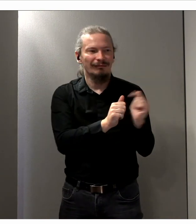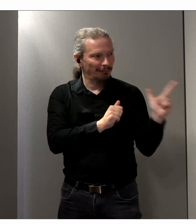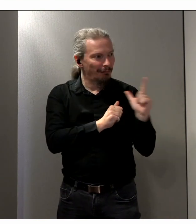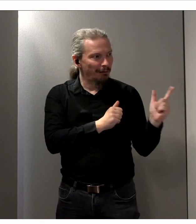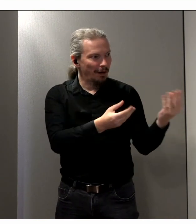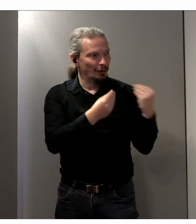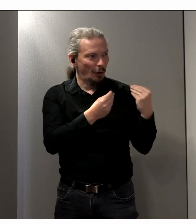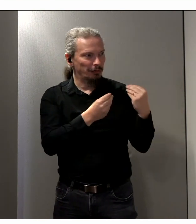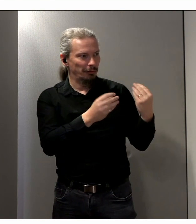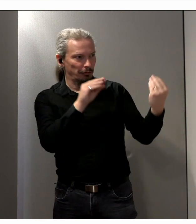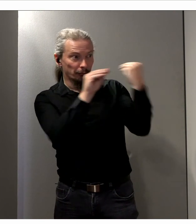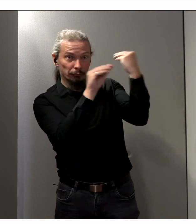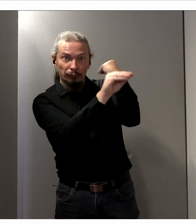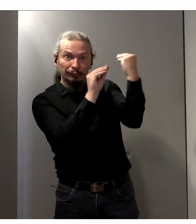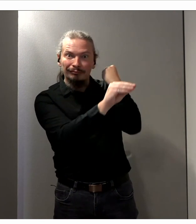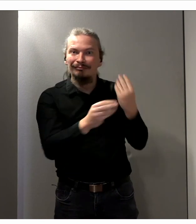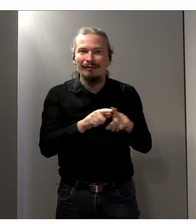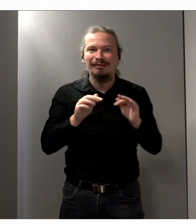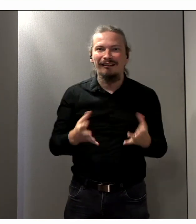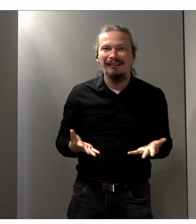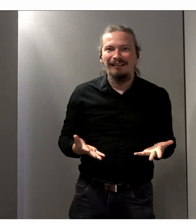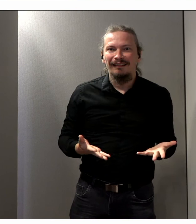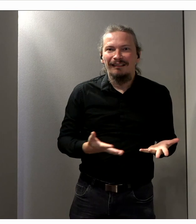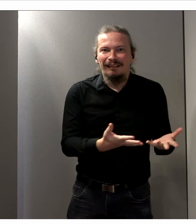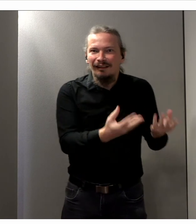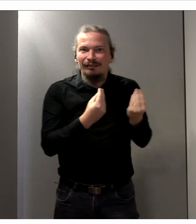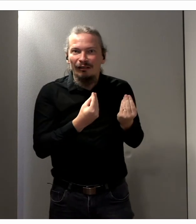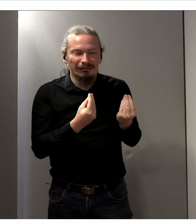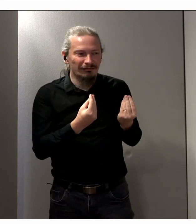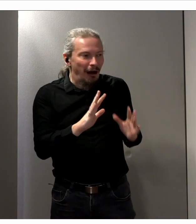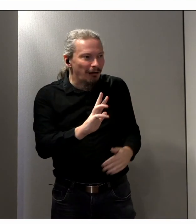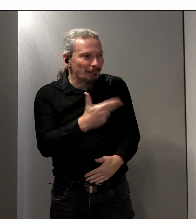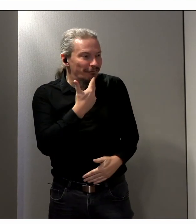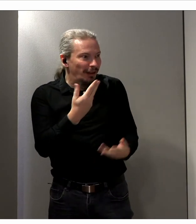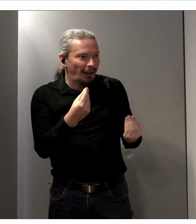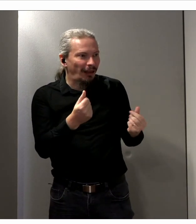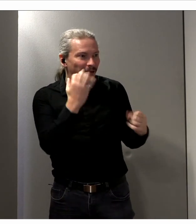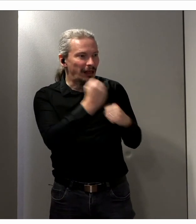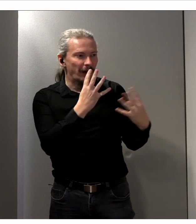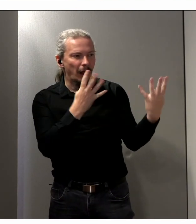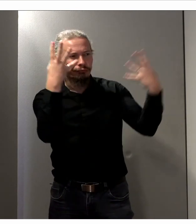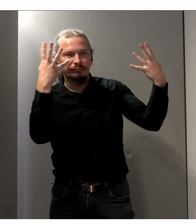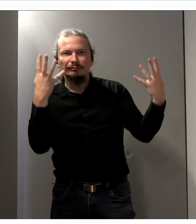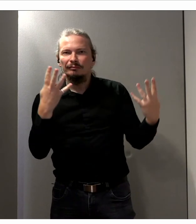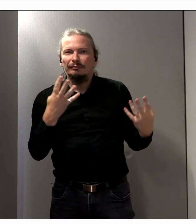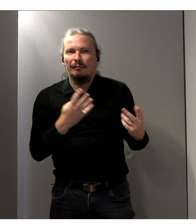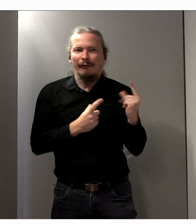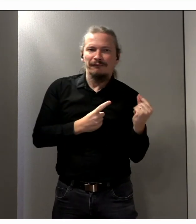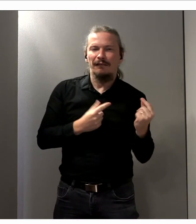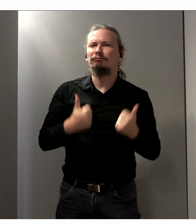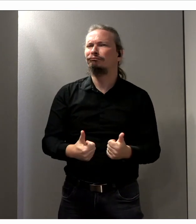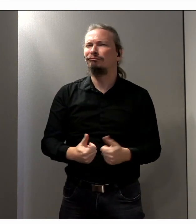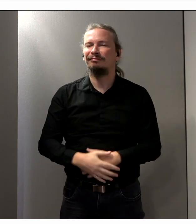permettait de s'apprendre mutuellement beaucoup de choses et que finalement, on avait une très bonne dynamique de travail quand on travaillait en